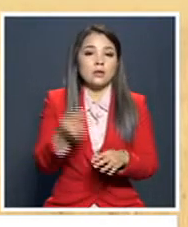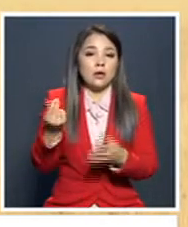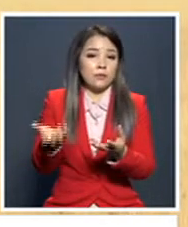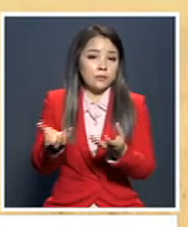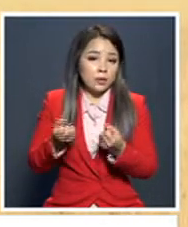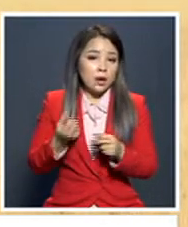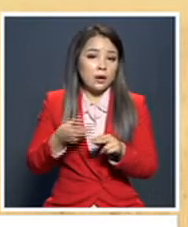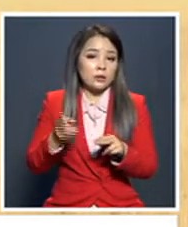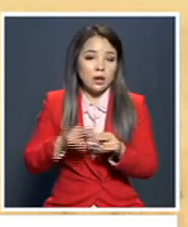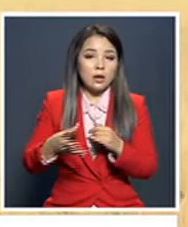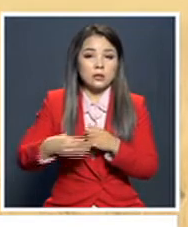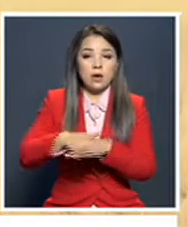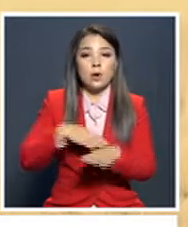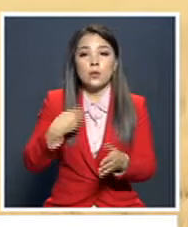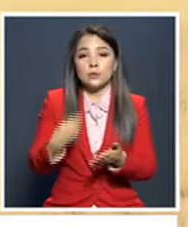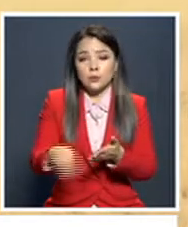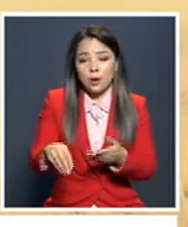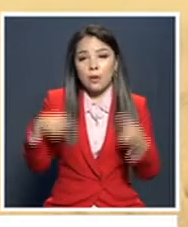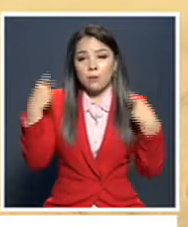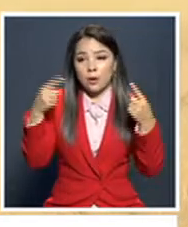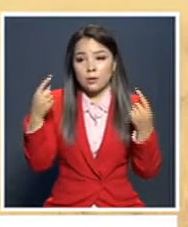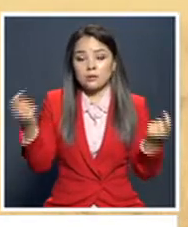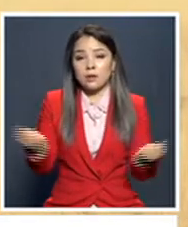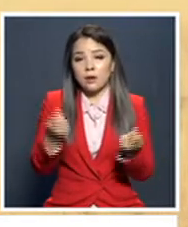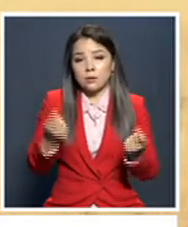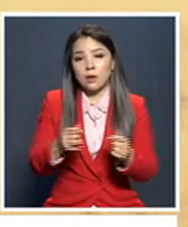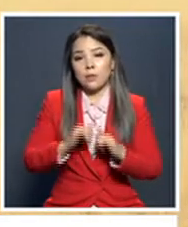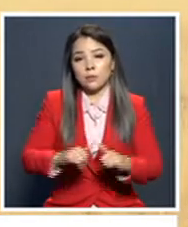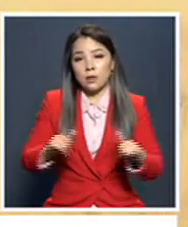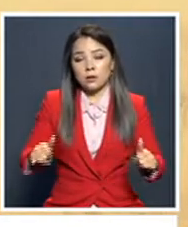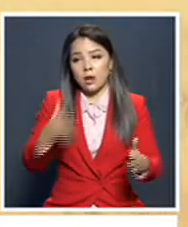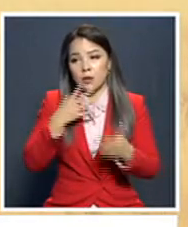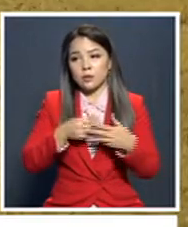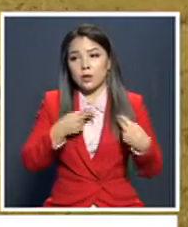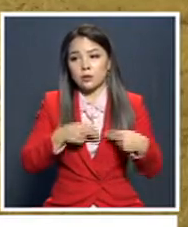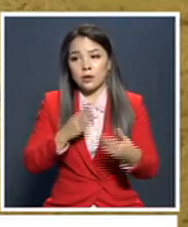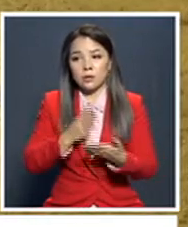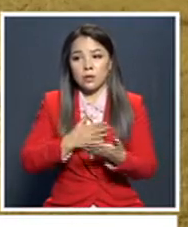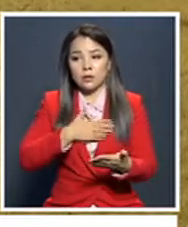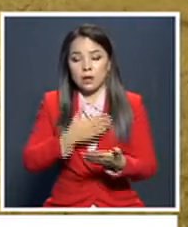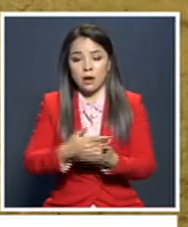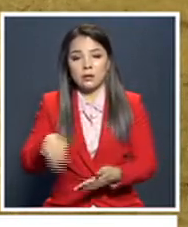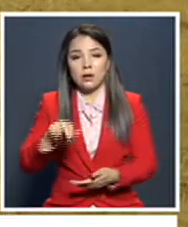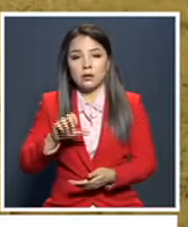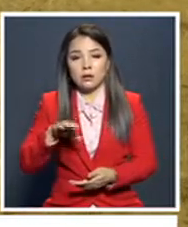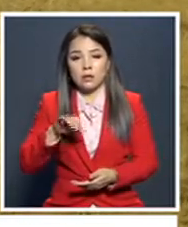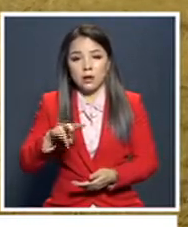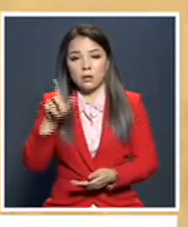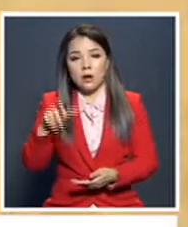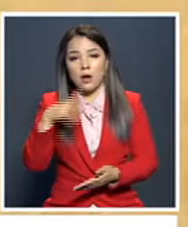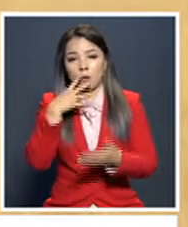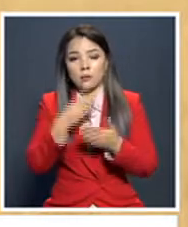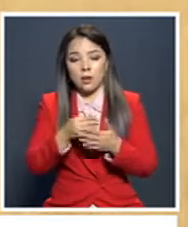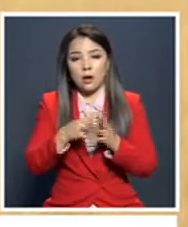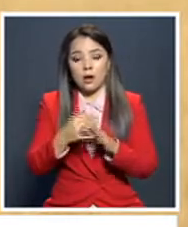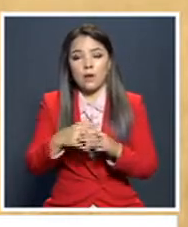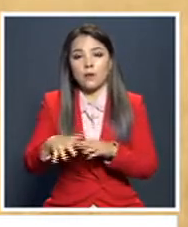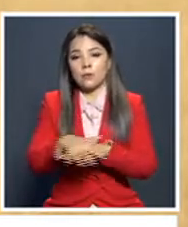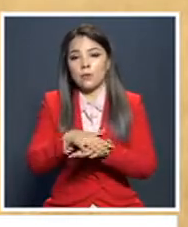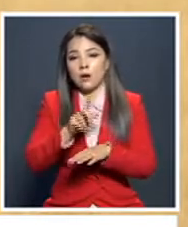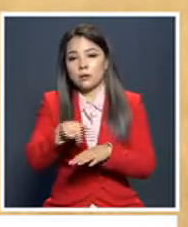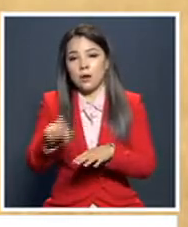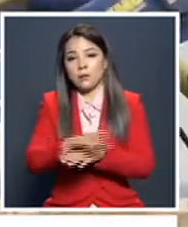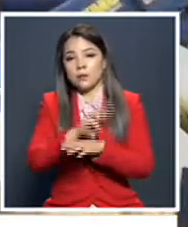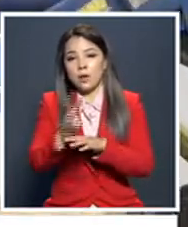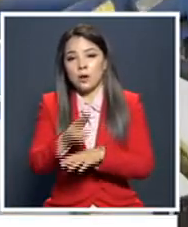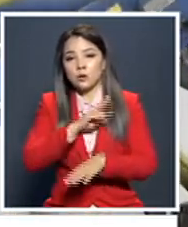алып, және жеке шығып осылай. Мал басын көбірке еңбек етіп жатырмыз. Дастан Рахымбаев өзінің бірнеше ауылдасында жұмыспен қамтып